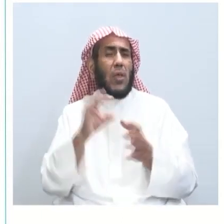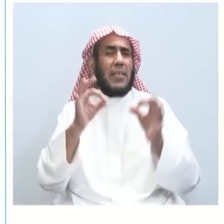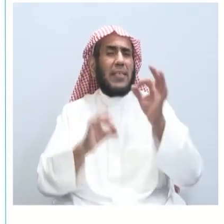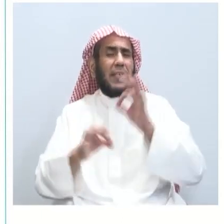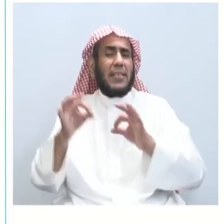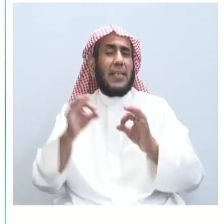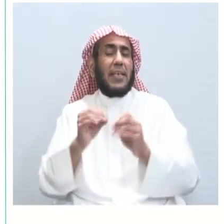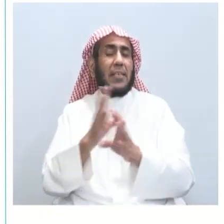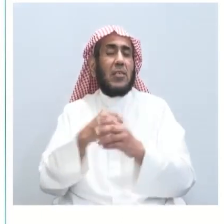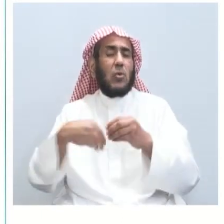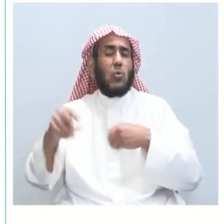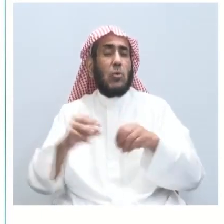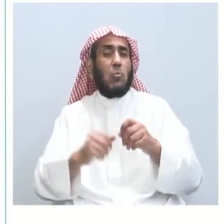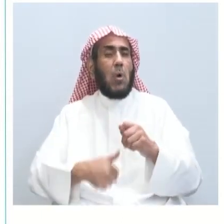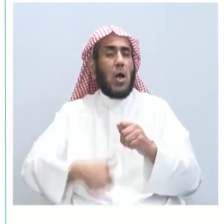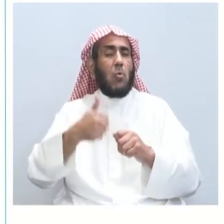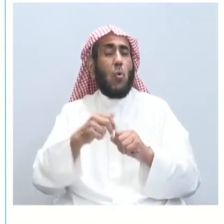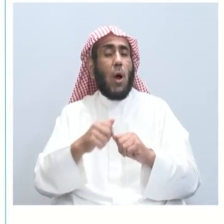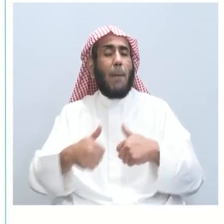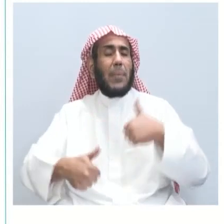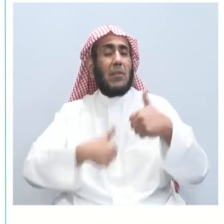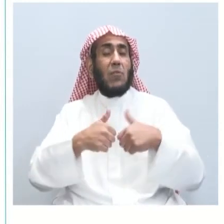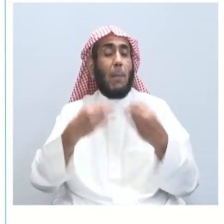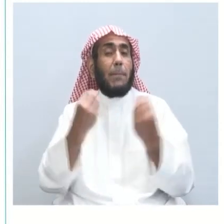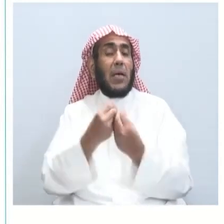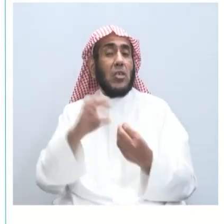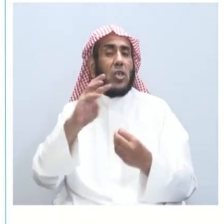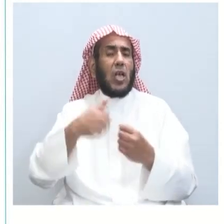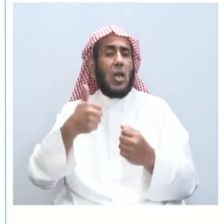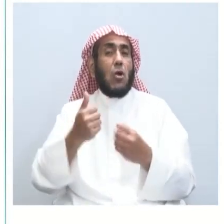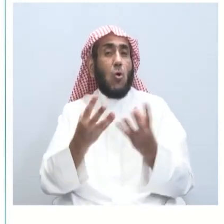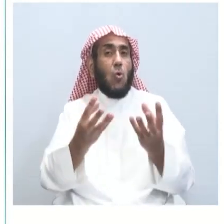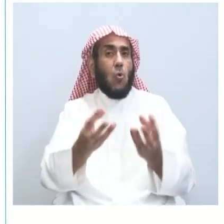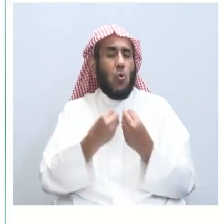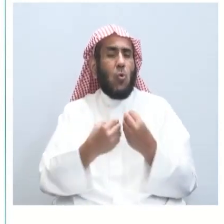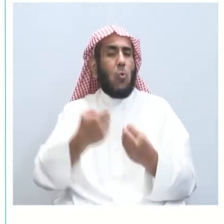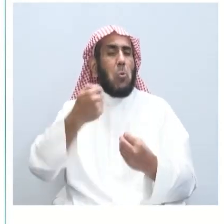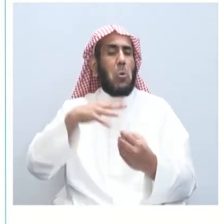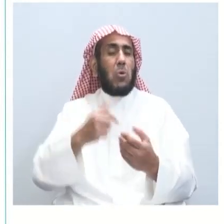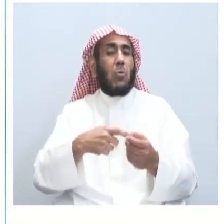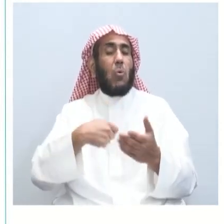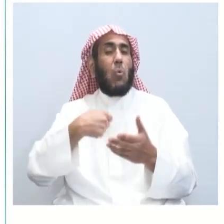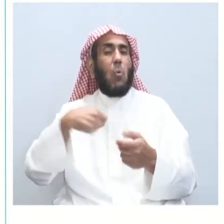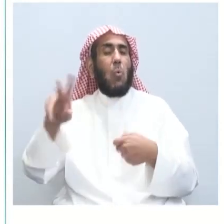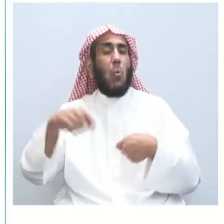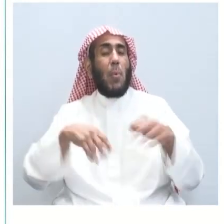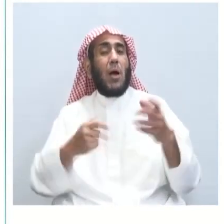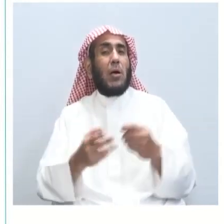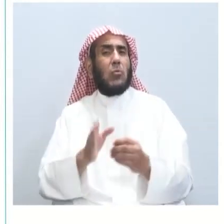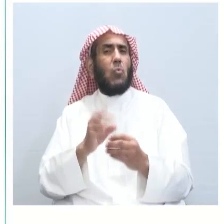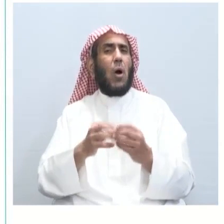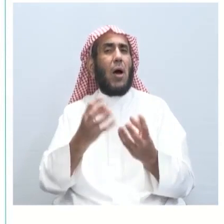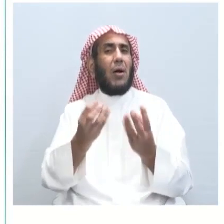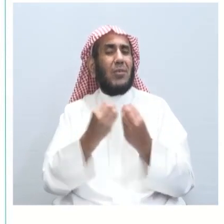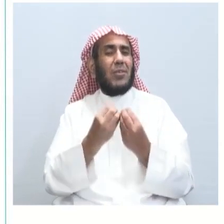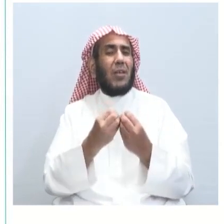تسويقيه تمكنها من التنافس مع شركات اخرى للحصول على ايرادات المبيعات وحصتها في السوق كل شركه